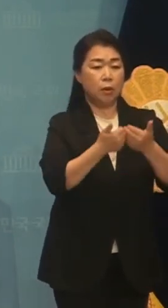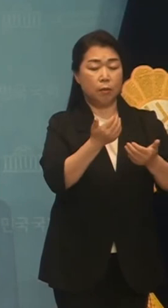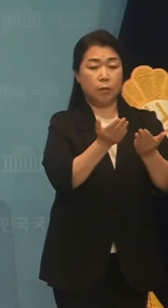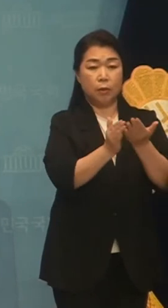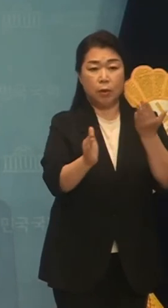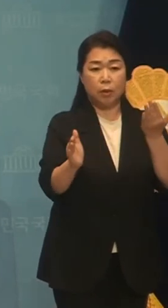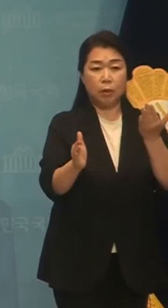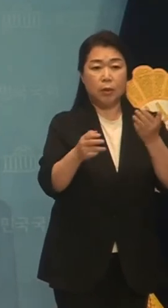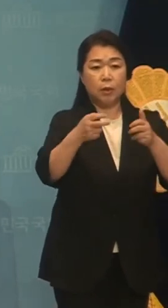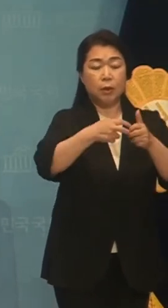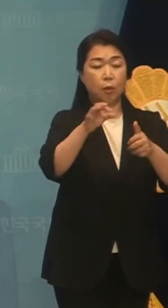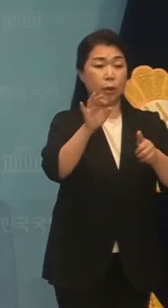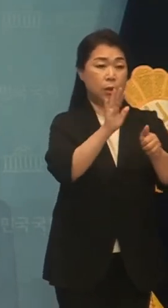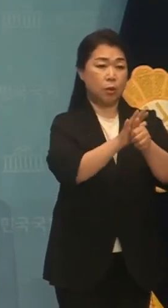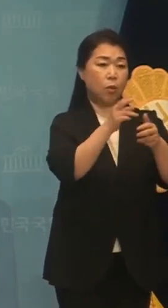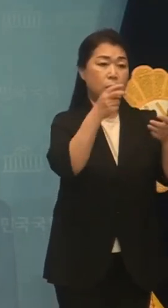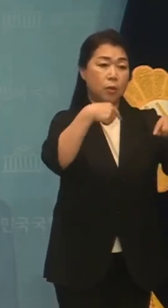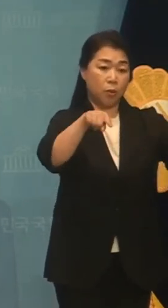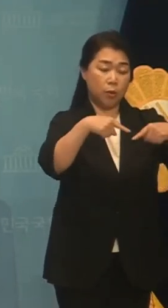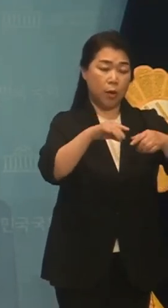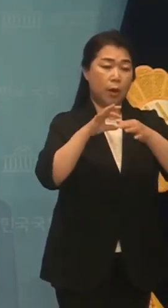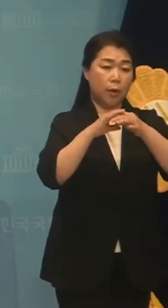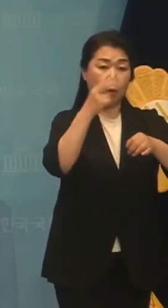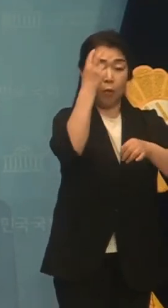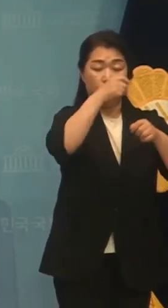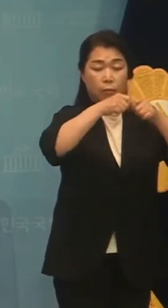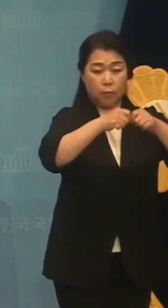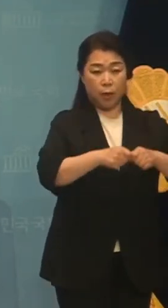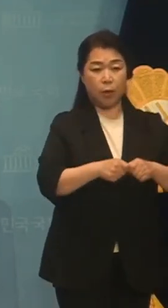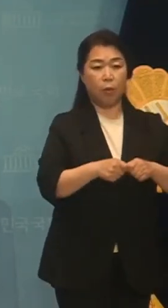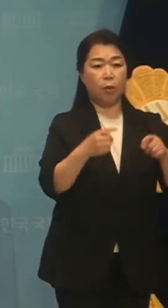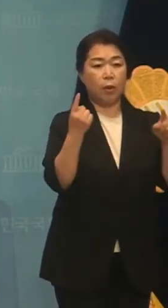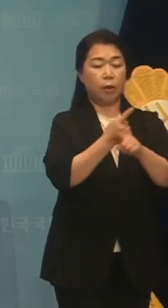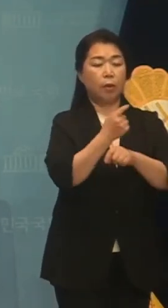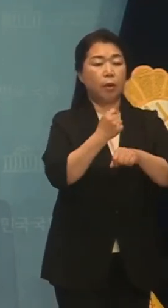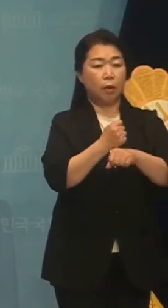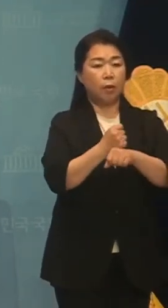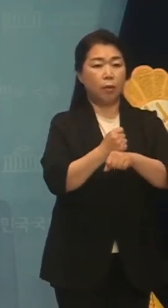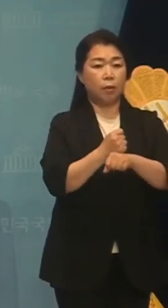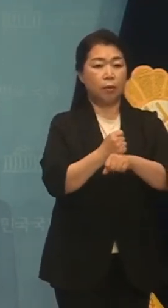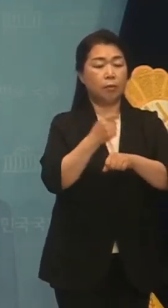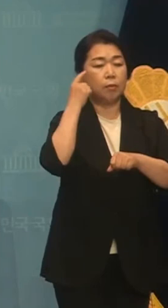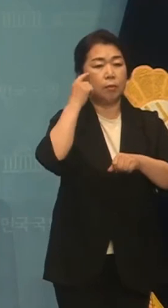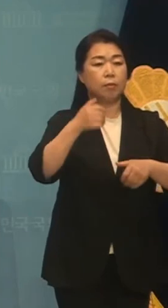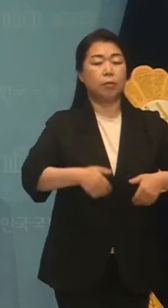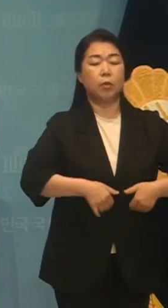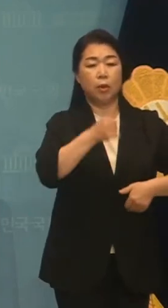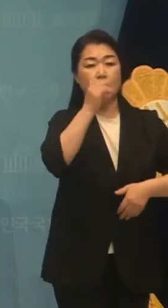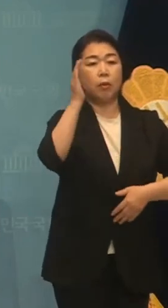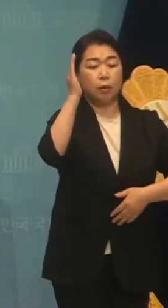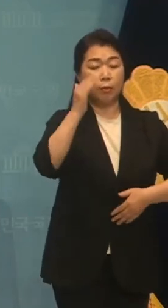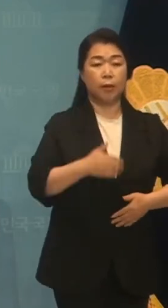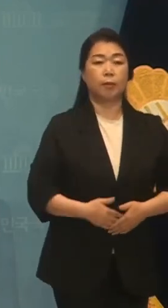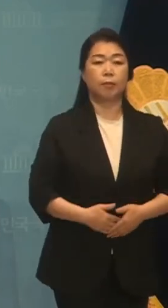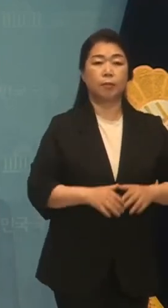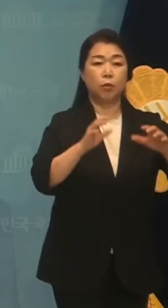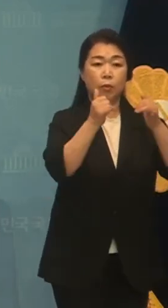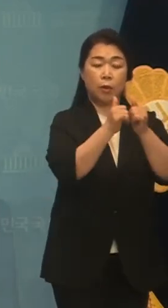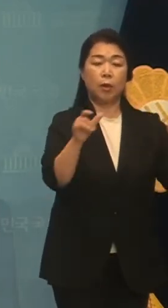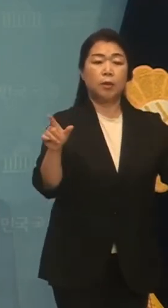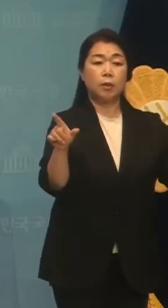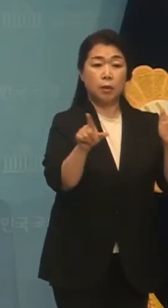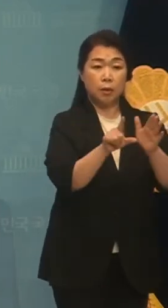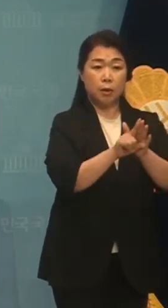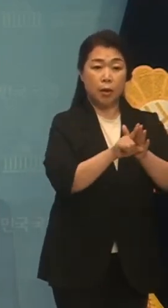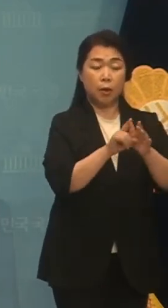정책 지속해서 꼼꼼히 점검하고 개선해 나갈 필요가 있습니다. 국민의 신뢰를 높일 수 있도록